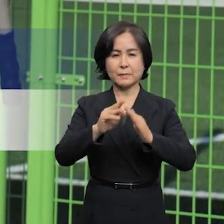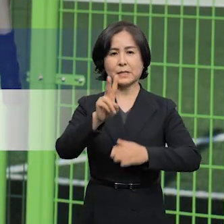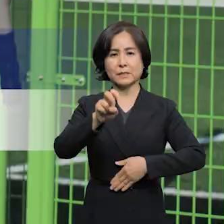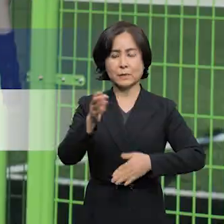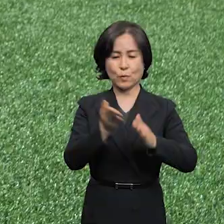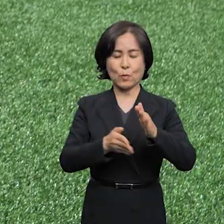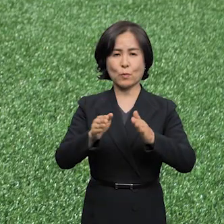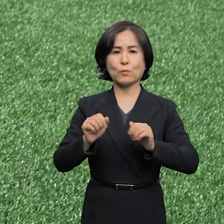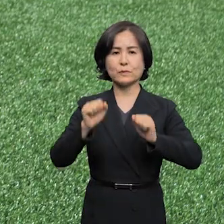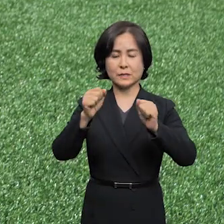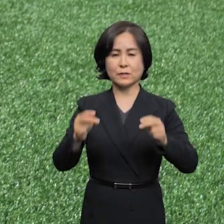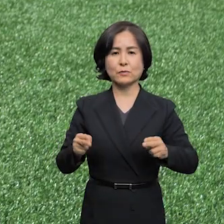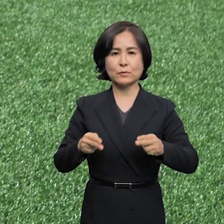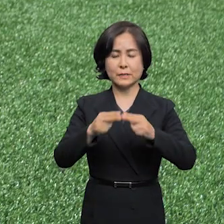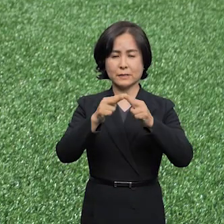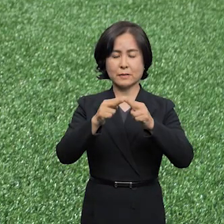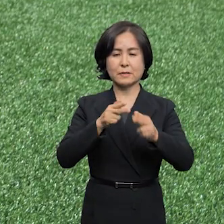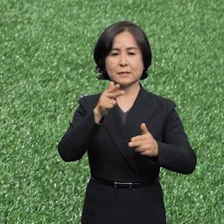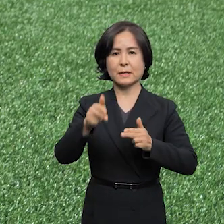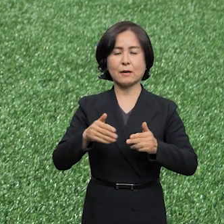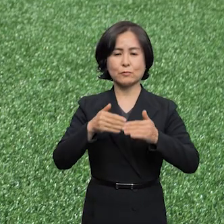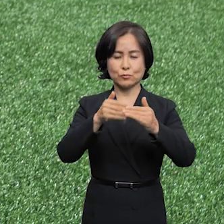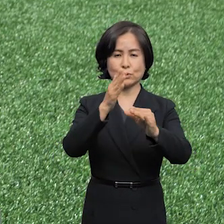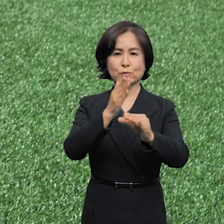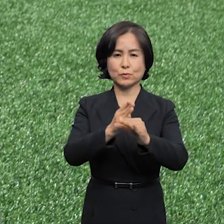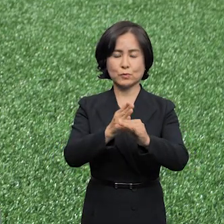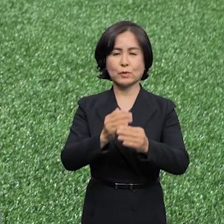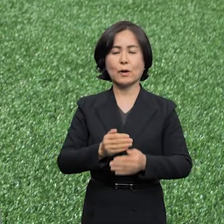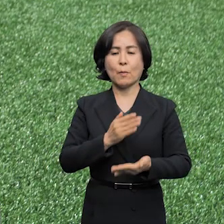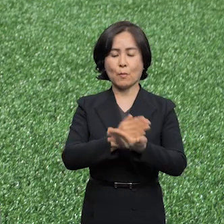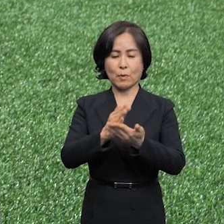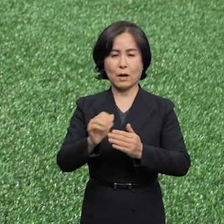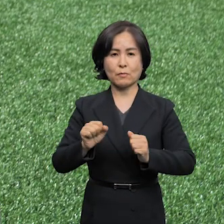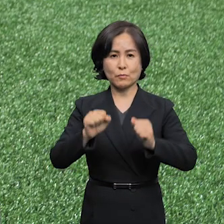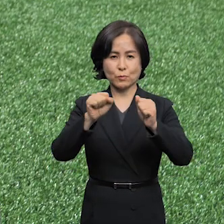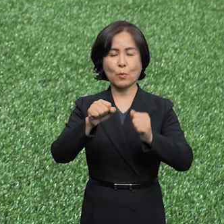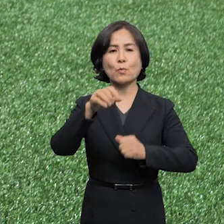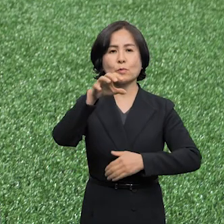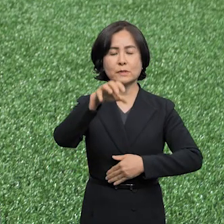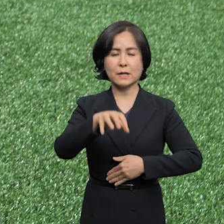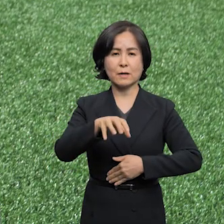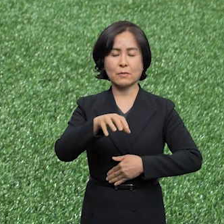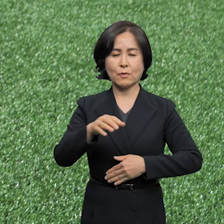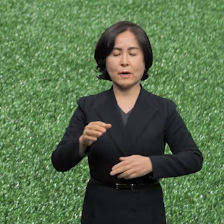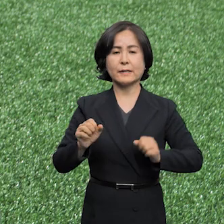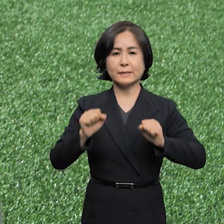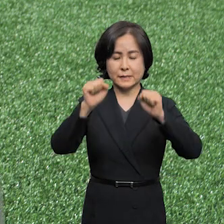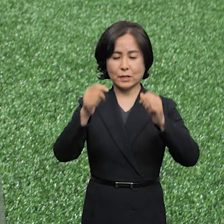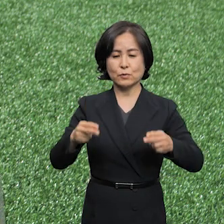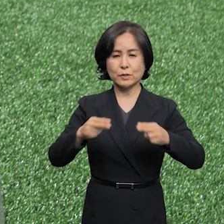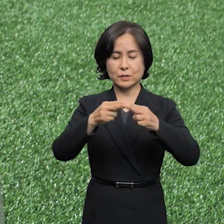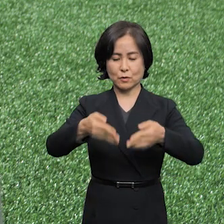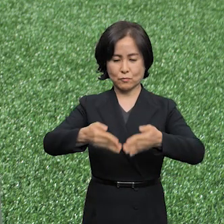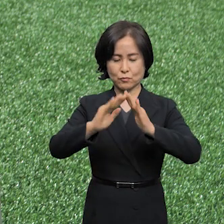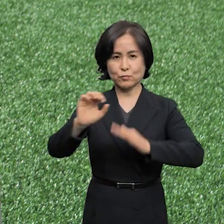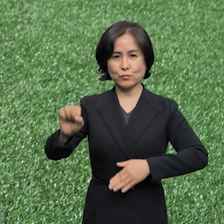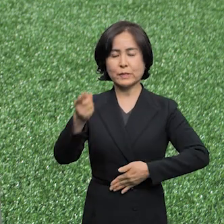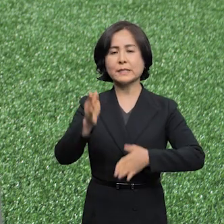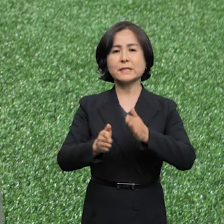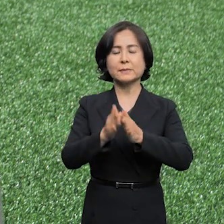있습니다. 진월 복합운동장을 비롯한 체육시설 구축으로 시민들이 더 건강한 삶을 누릴 수 있길